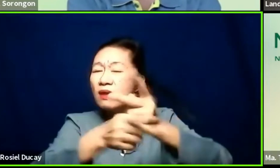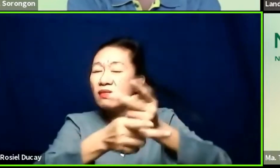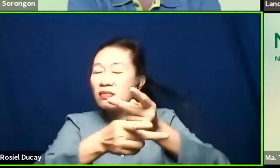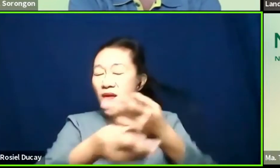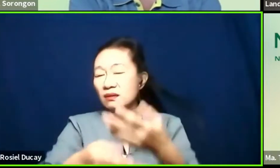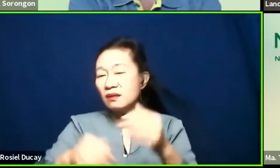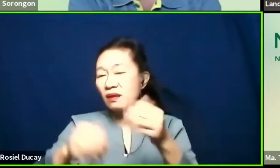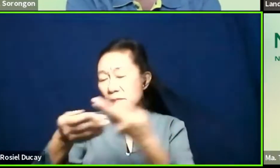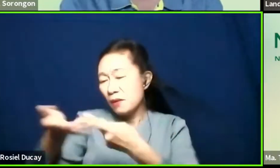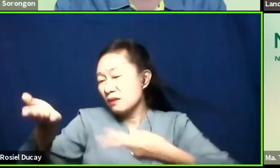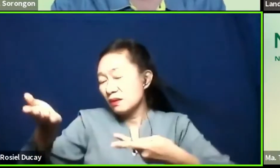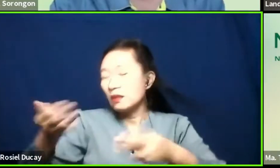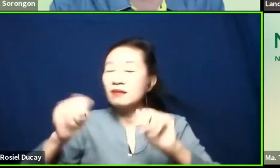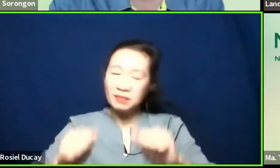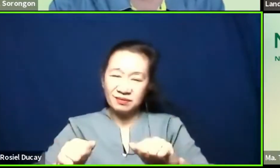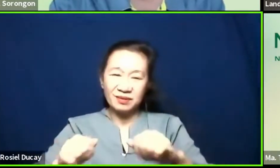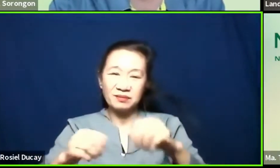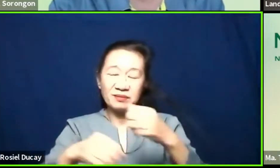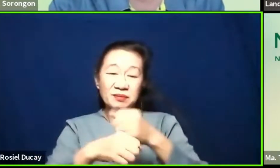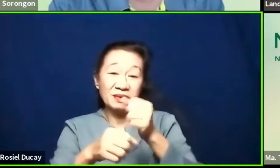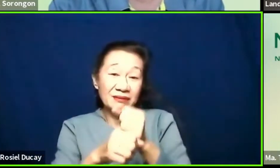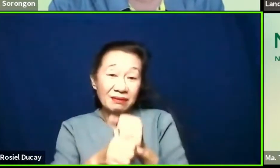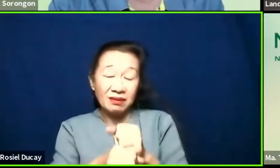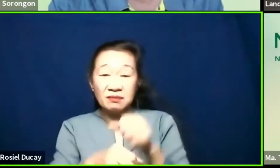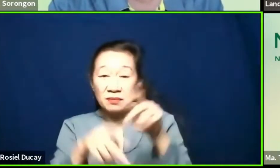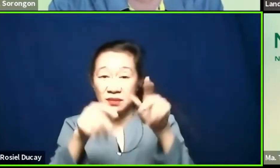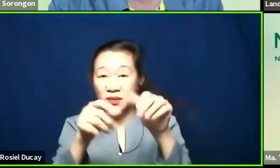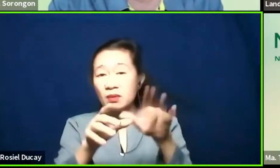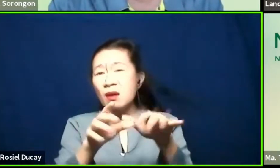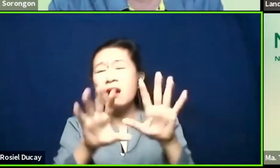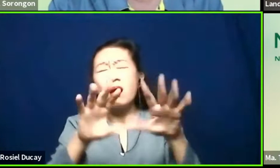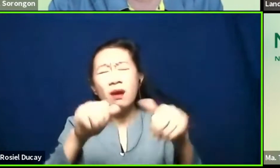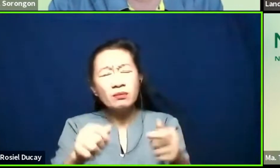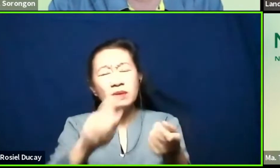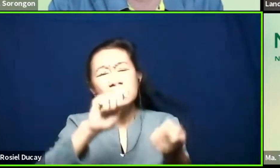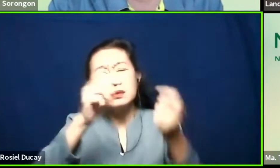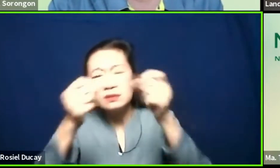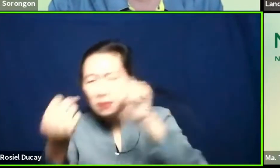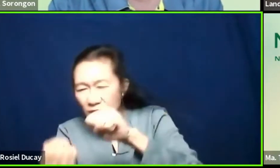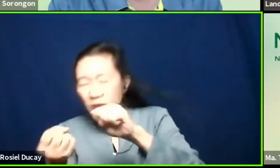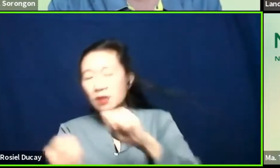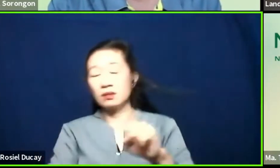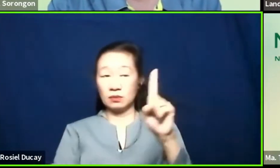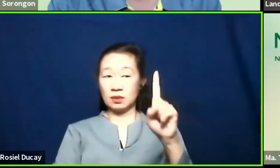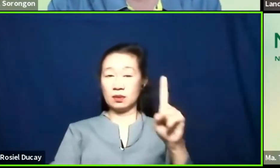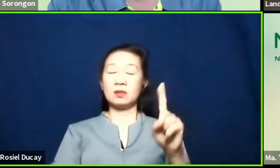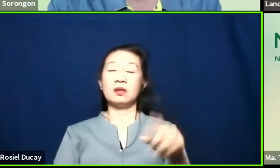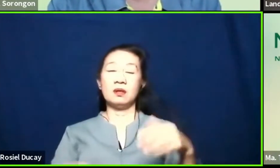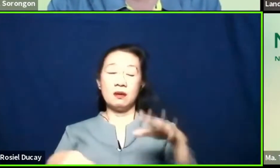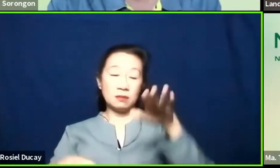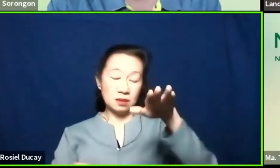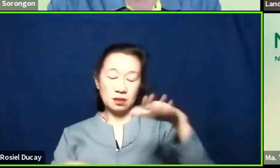kapansanan. So, pero paano magta-transition ang isang bata o isang kabataan